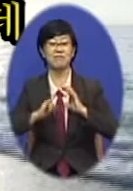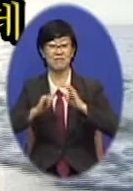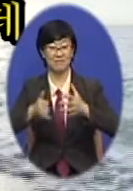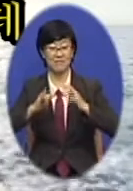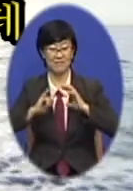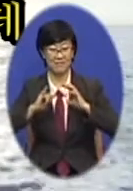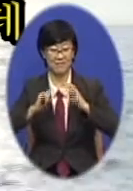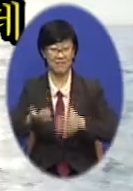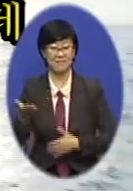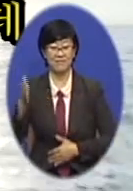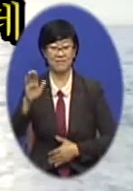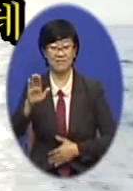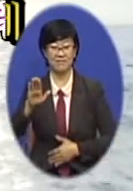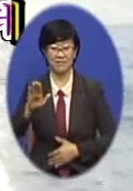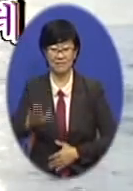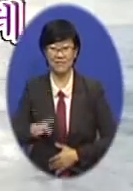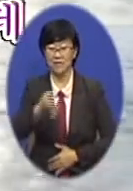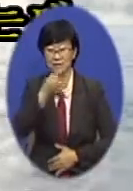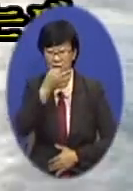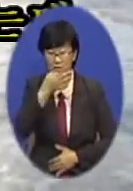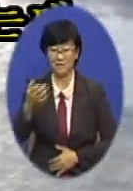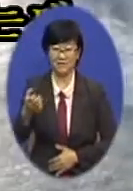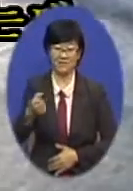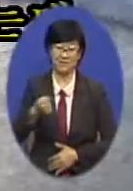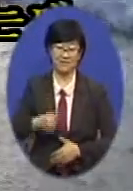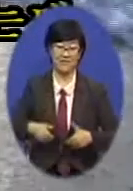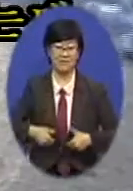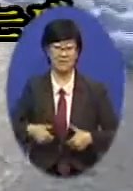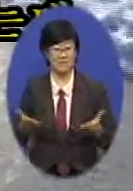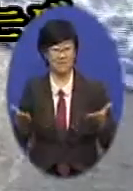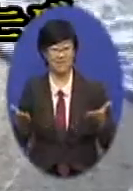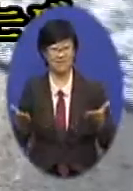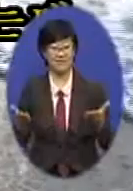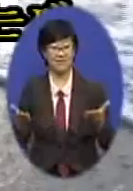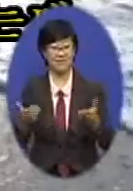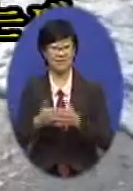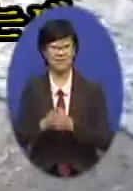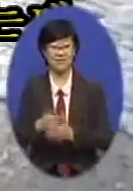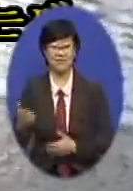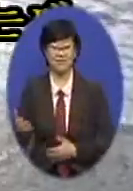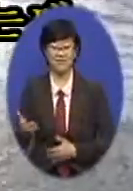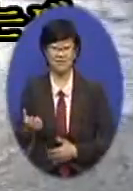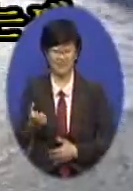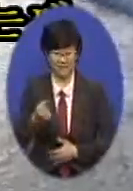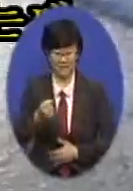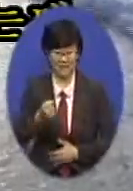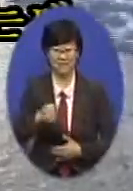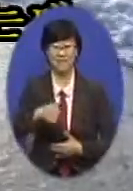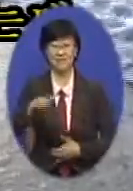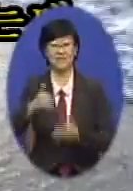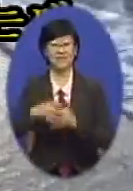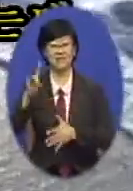울다가도 한 세상인데 용기 내 봐야 소용없잖아 가지고